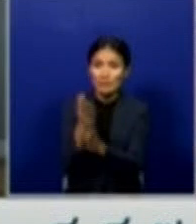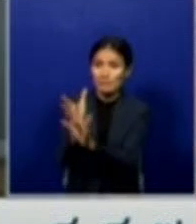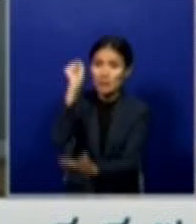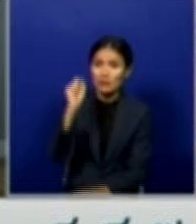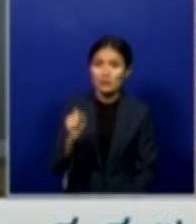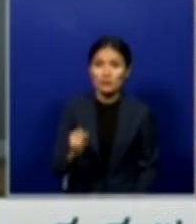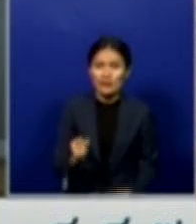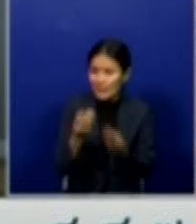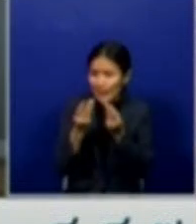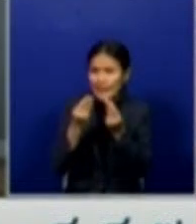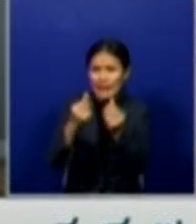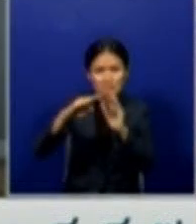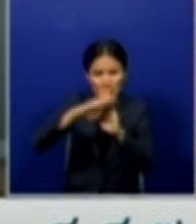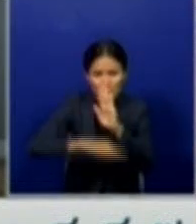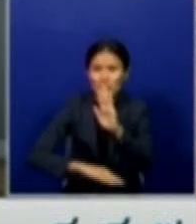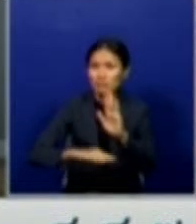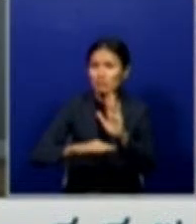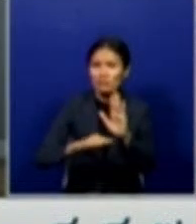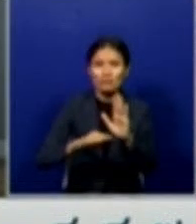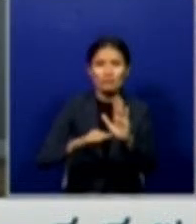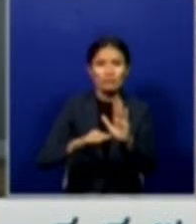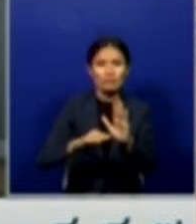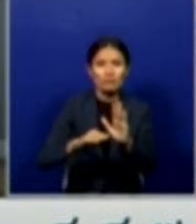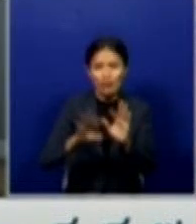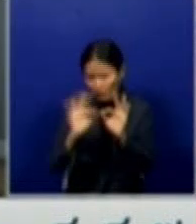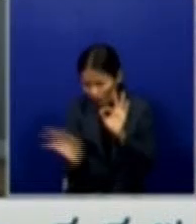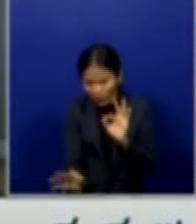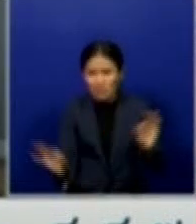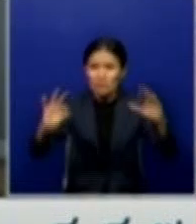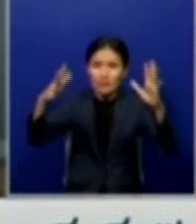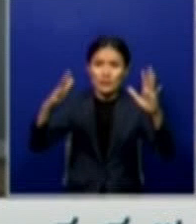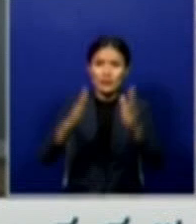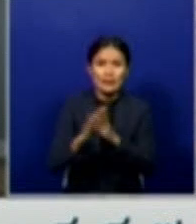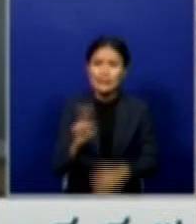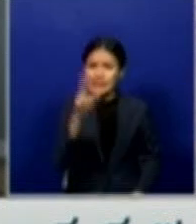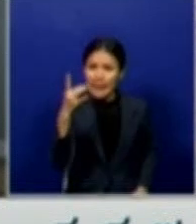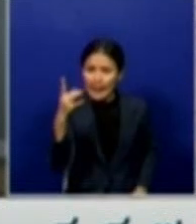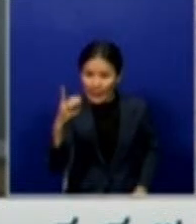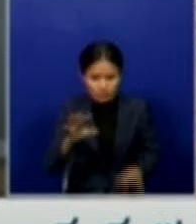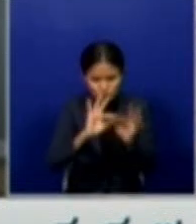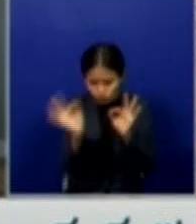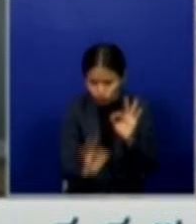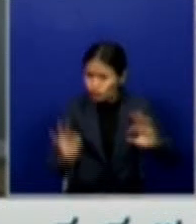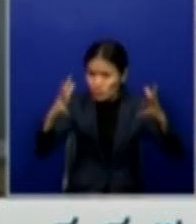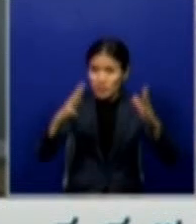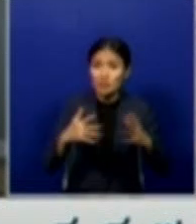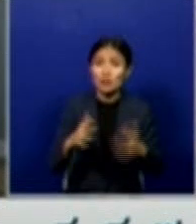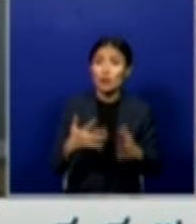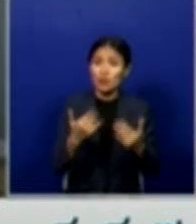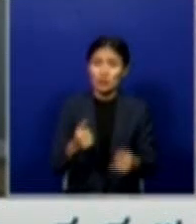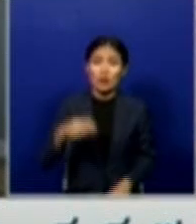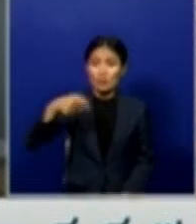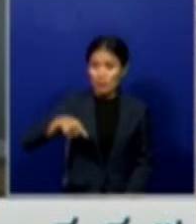หรือพวกเราในฐานะผู้แทนเนี่ยไม่มีโอกาสได้รู้รายละเอียดตรงข้ามกับพรบงบประมาณประจ